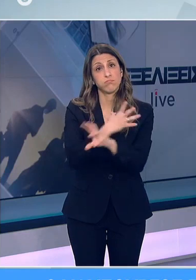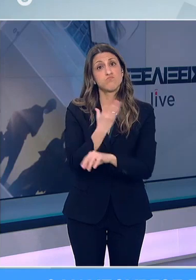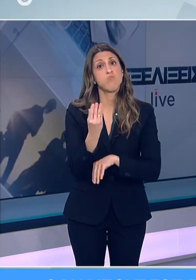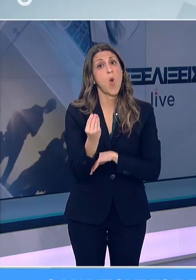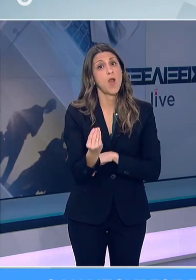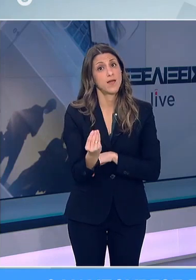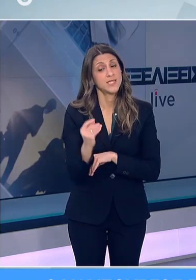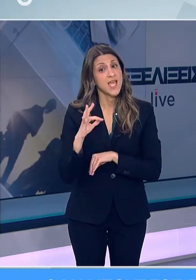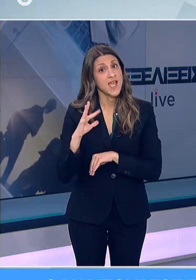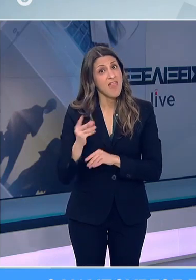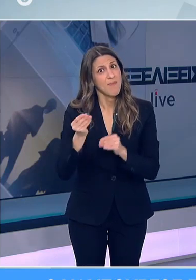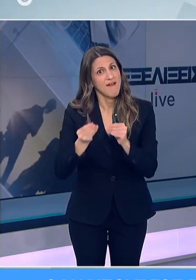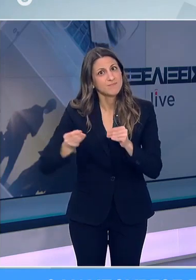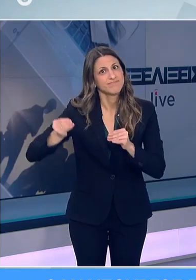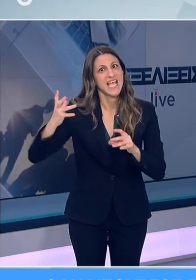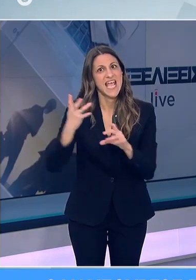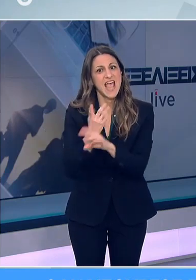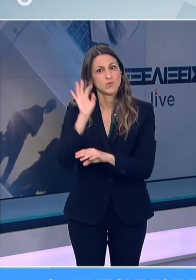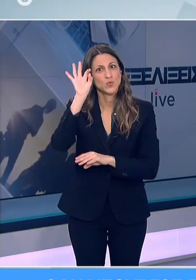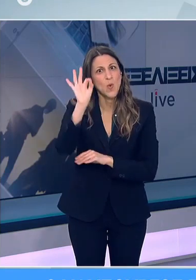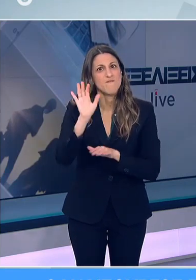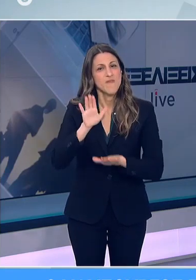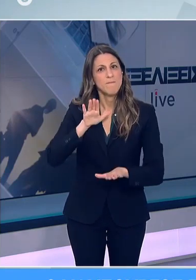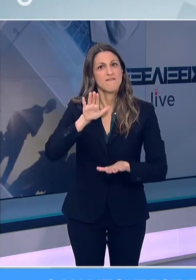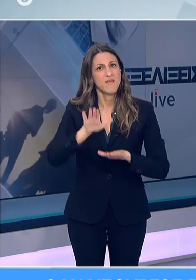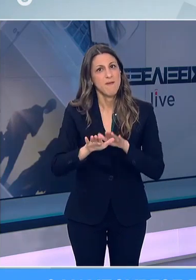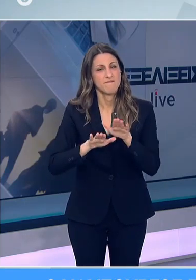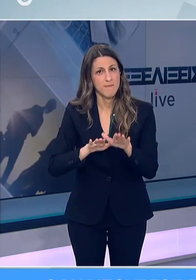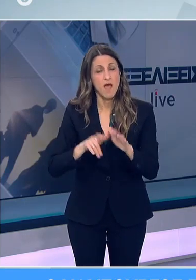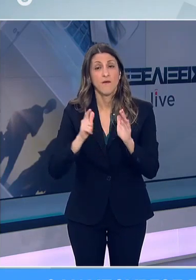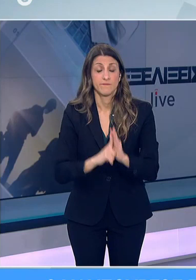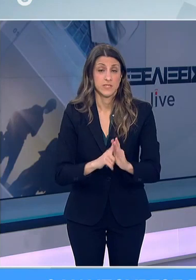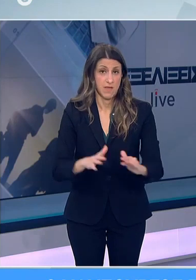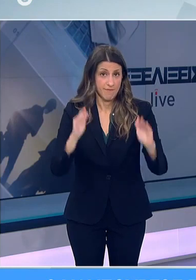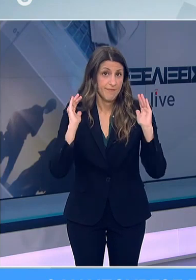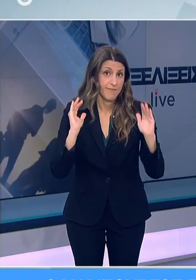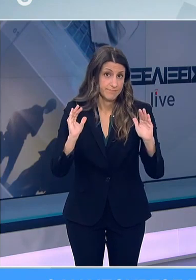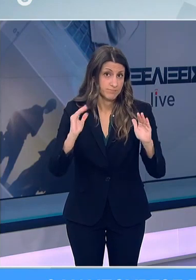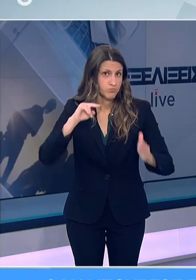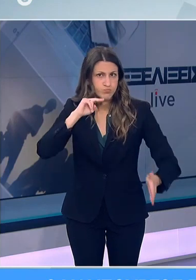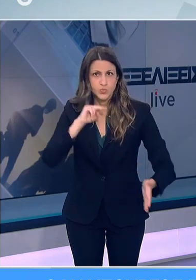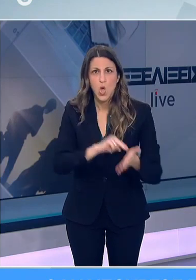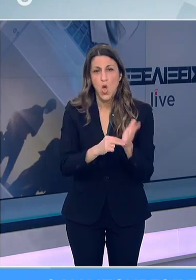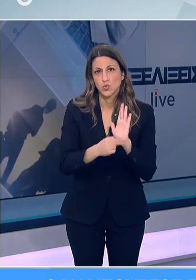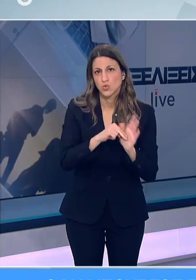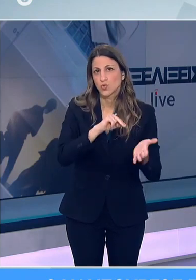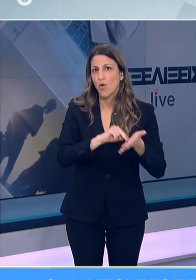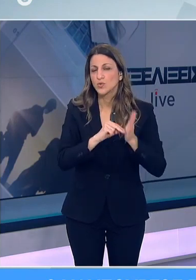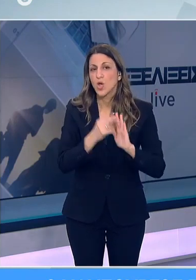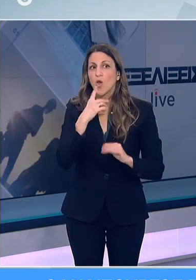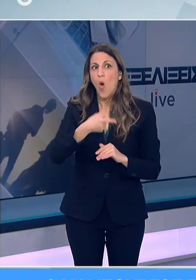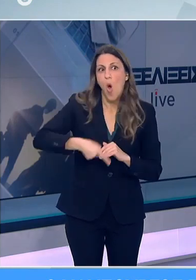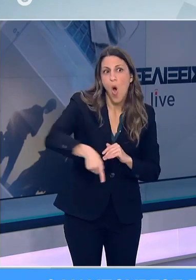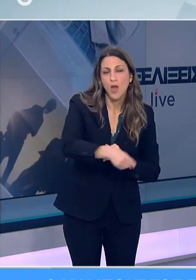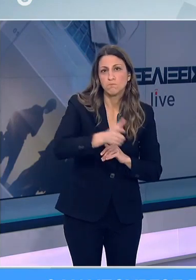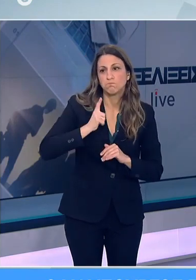που περνά μας φέρνει πιο κοντά στο στόχο μας. Πρέπει όμως να συνεχίσουμε να είμαστε προσεκτικοί, ιδιαίτερα που όλοι τώρα περιμένουμε